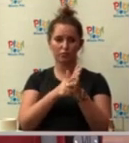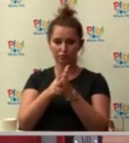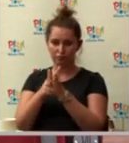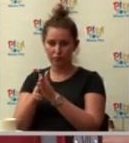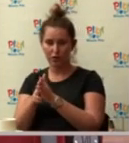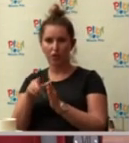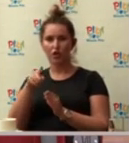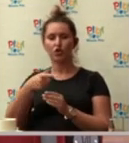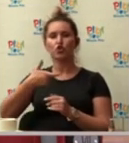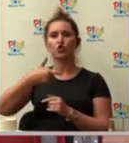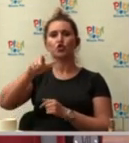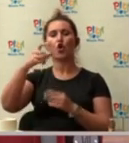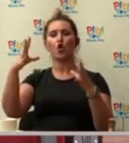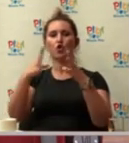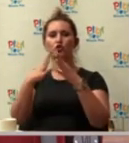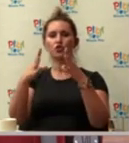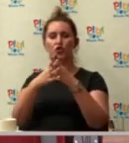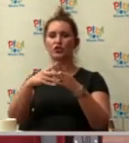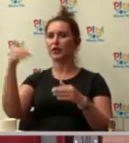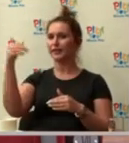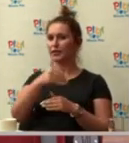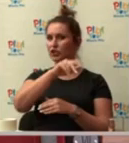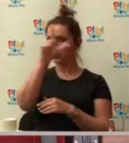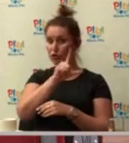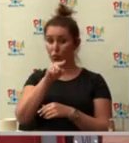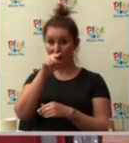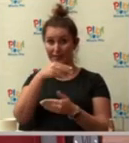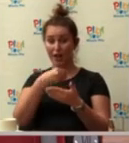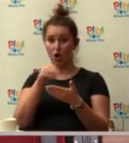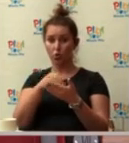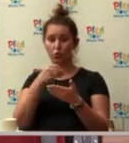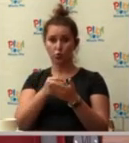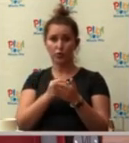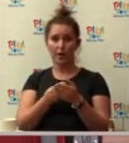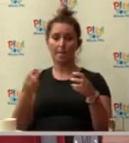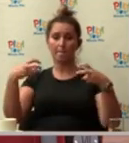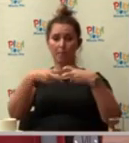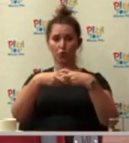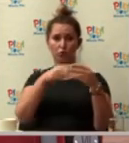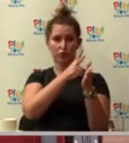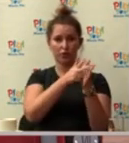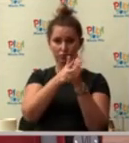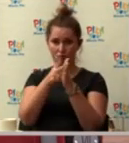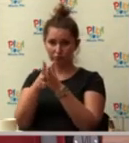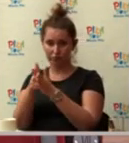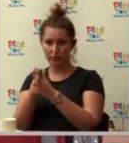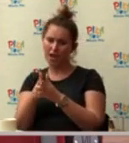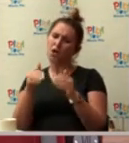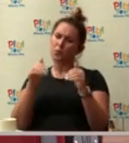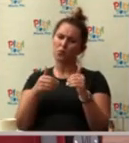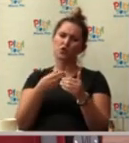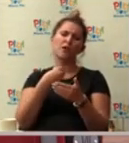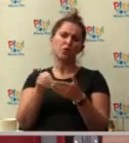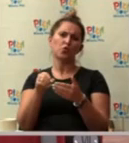uwaga, 110 tysięcy złotych. Ponieważ samą kamerę możemy kupić nawet prawie że za pół darmo, ale musimy